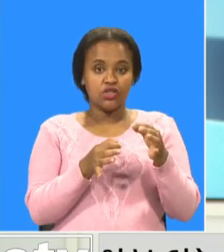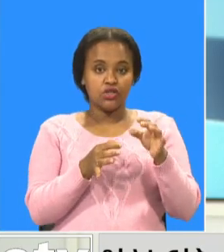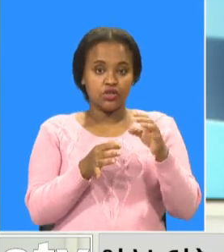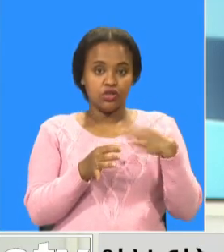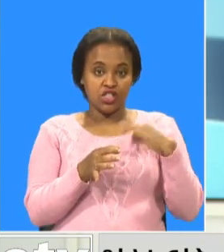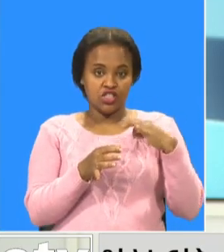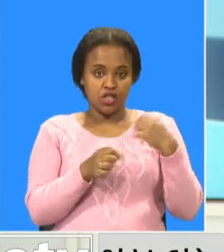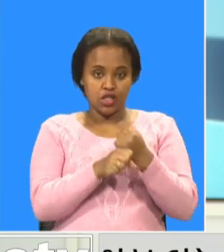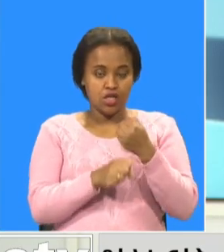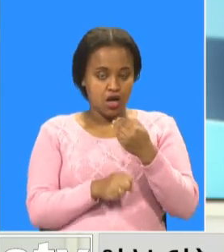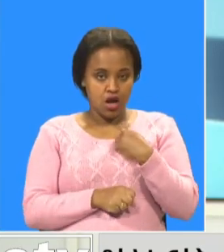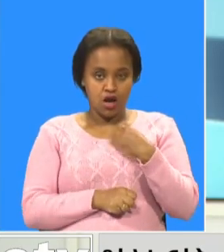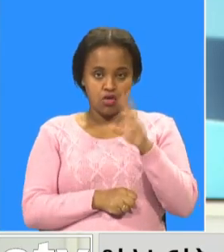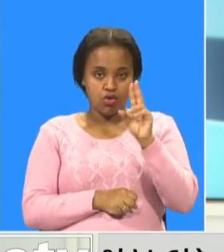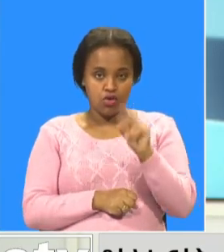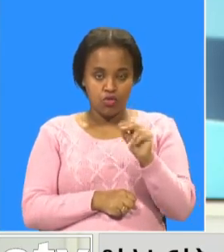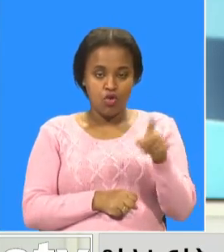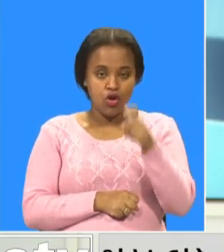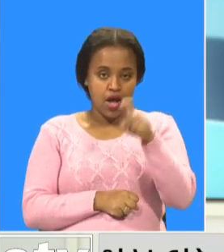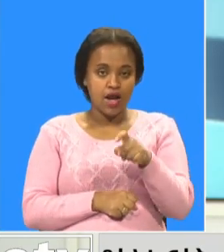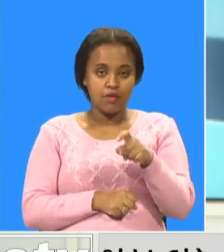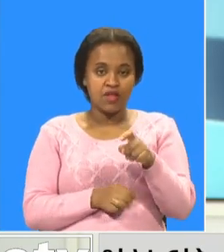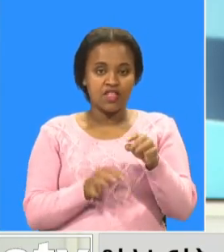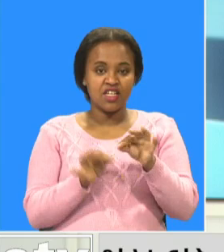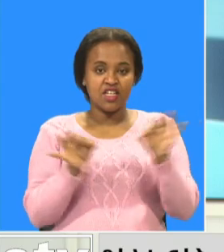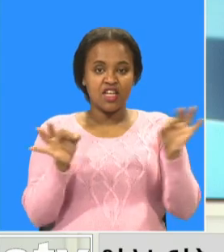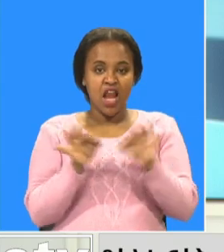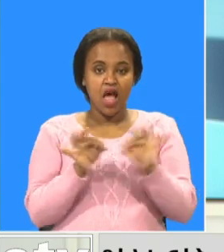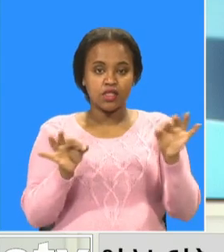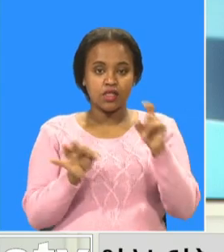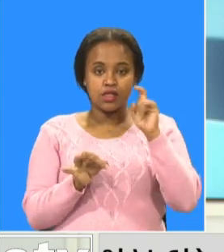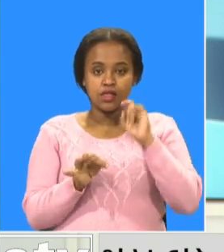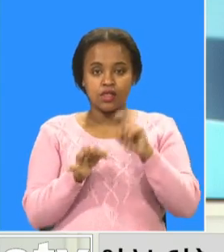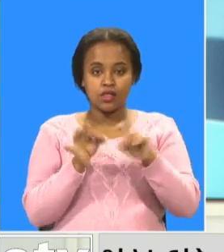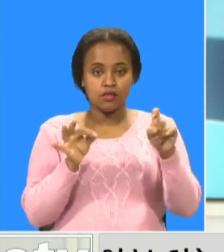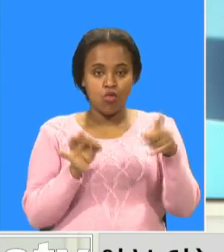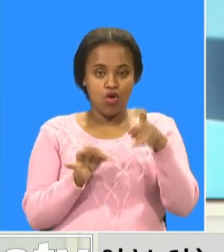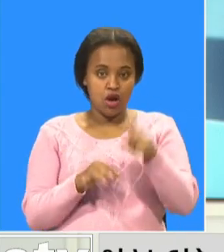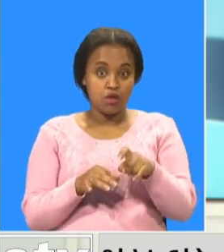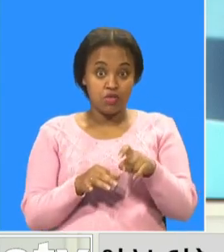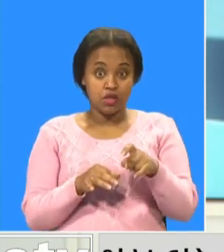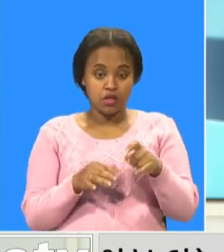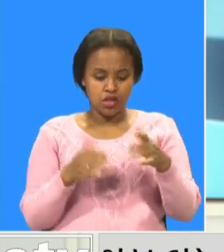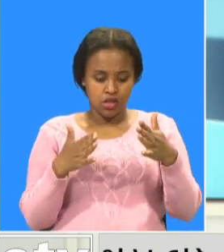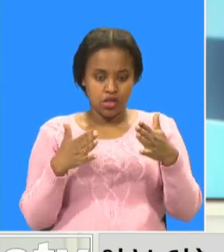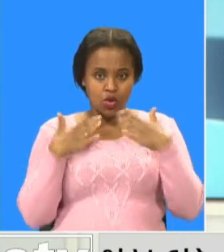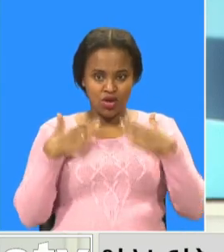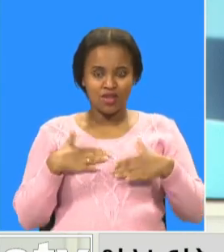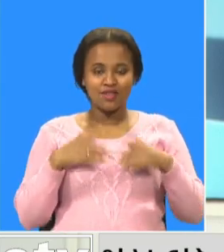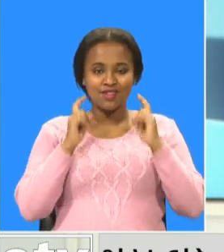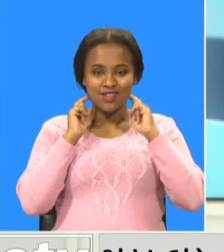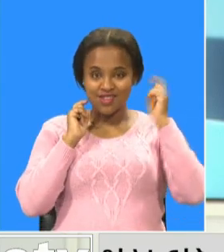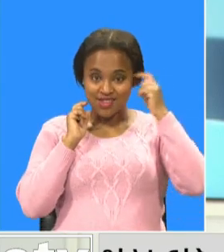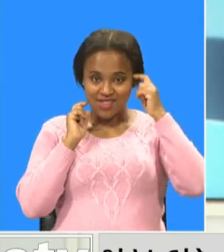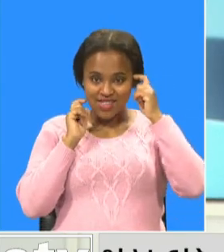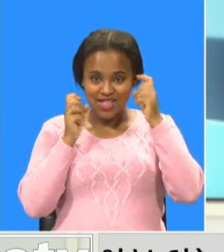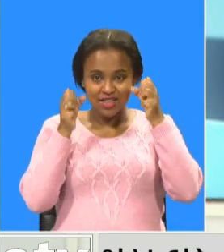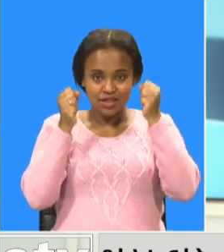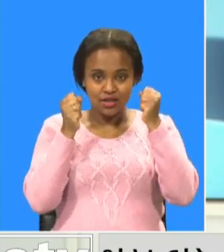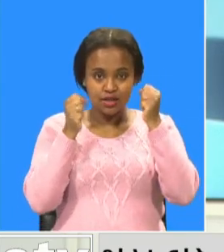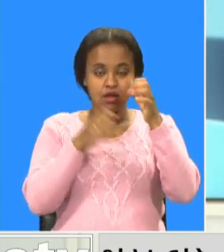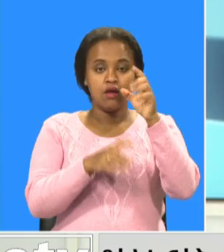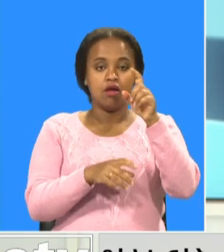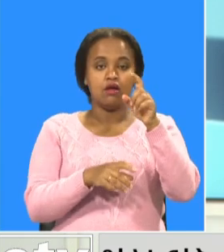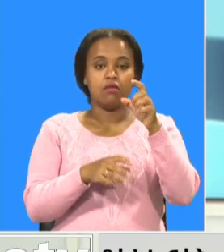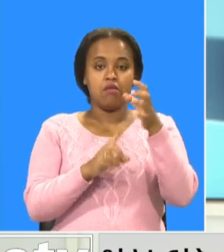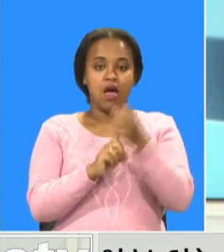ለምንድነው ሰውነታችንን እዚህ ያው ጆሮአችን ላይ ስናደርገው ወጥሮ መያዝ አለበት። እዚህ ከገባ በኋላ ሙሉ ለሙሉ